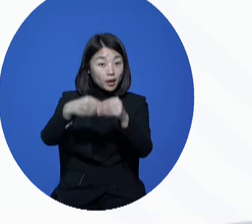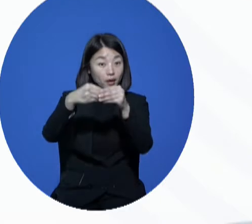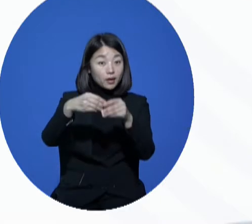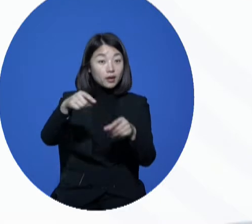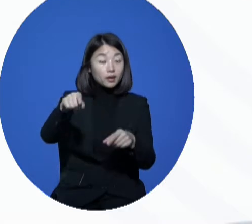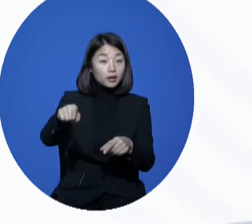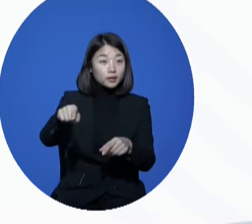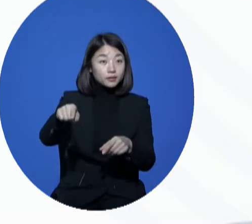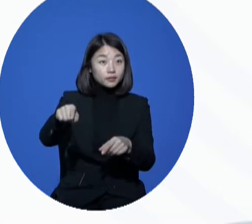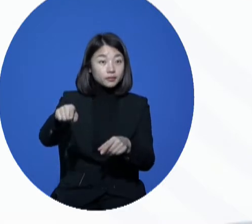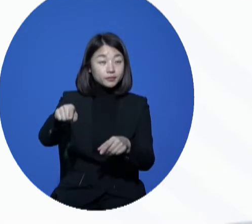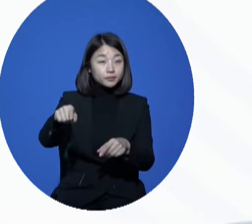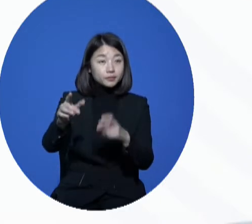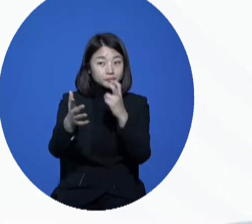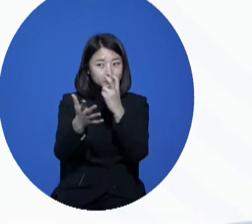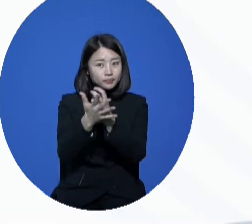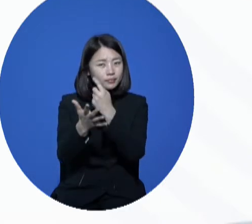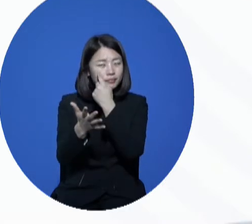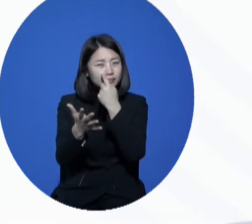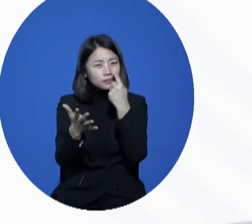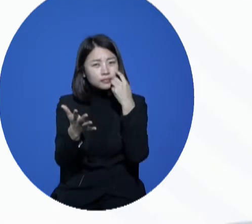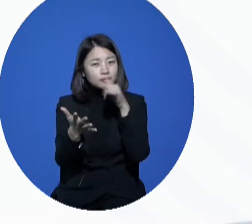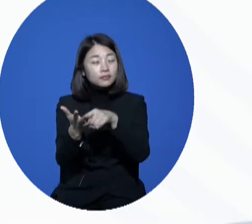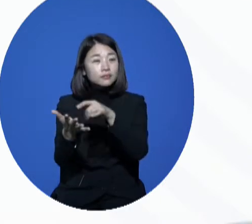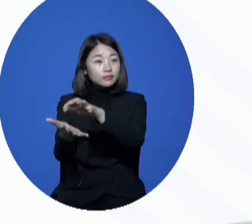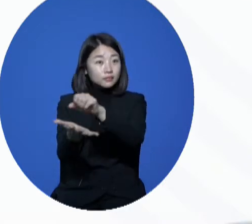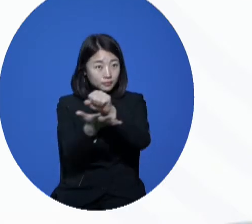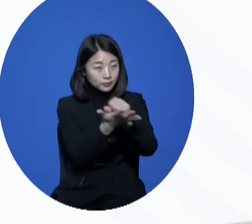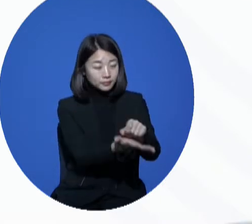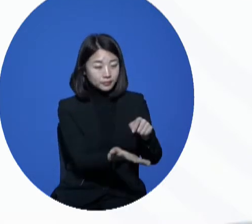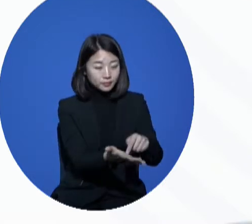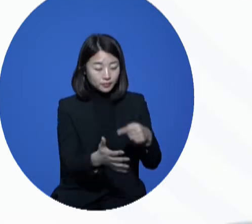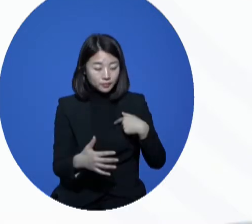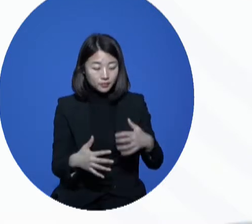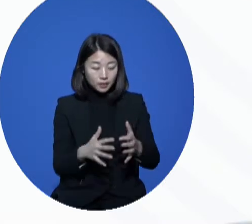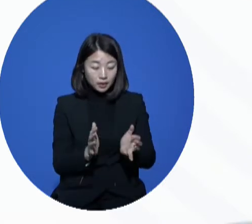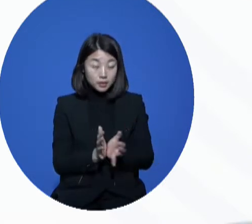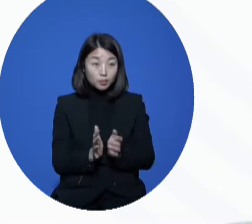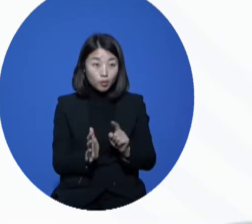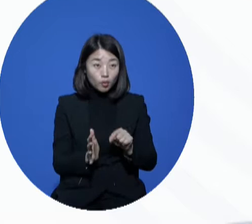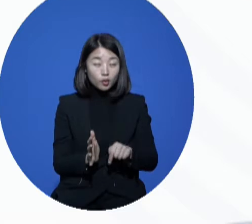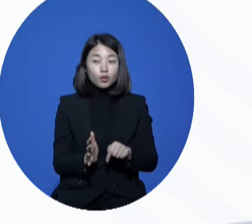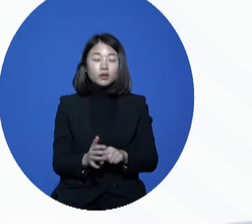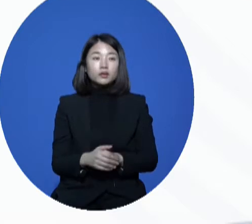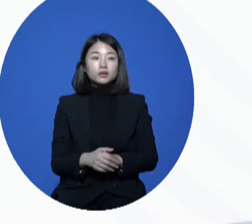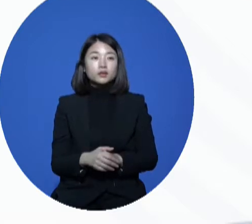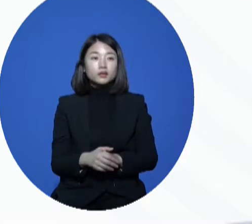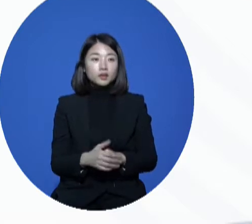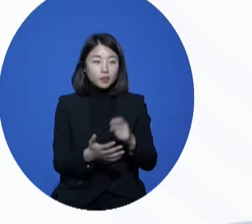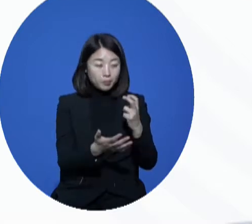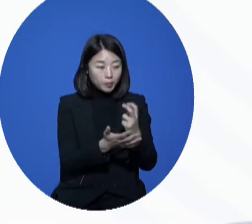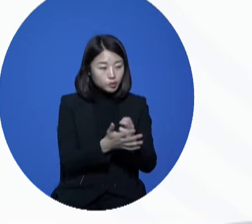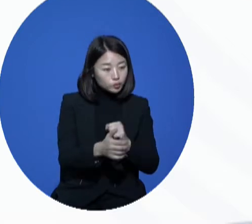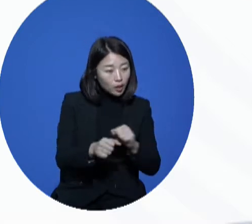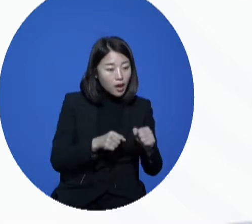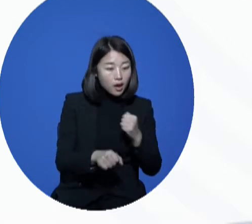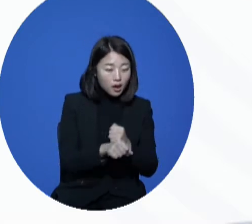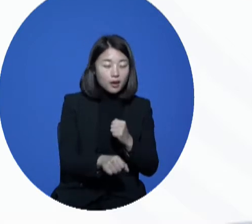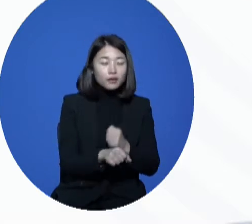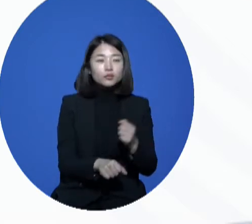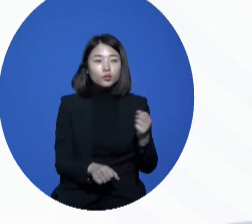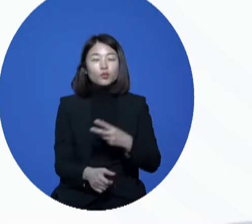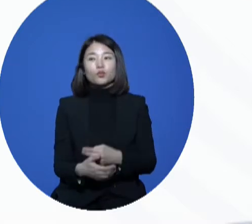협약에 사실 그 법적인 근거가 있기 때문에 따라서 우리 단체들에서는 법적인 조치를